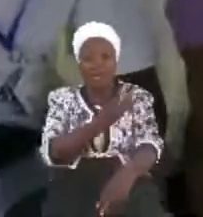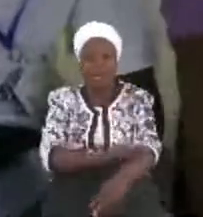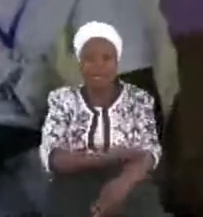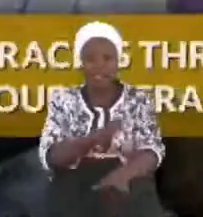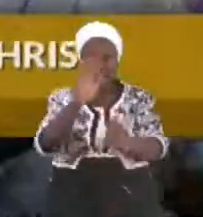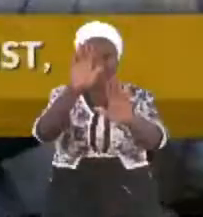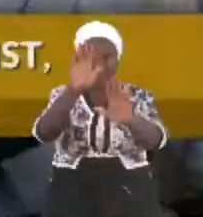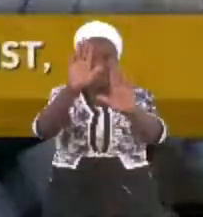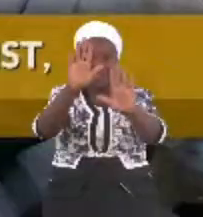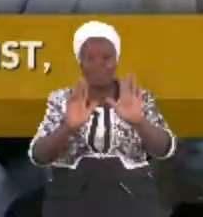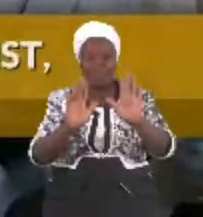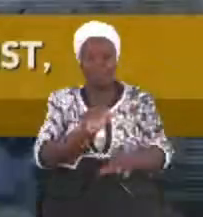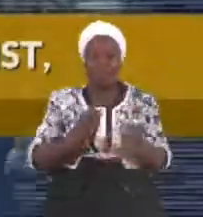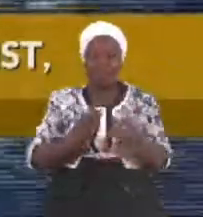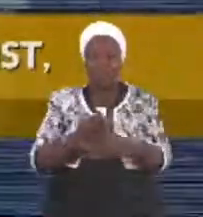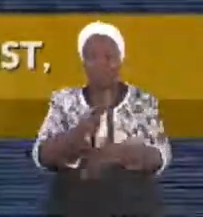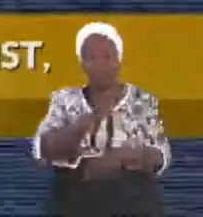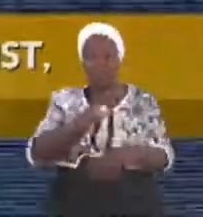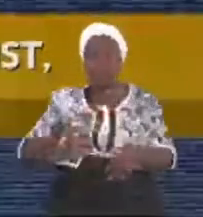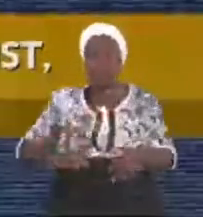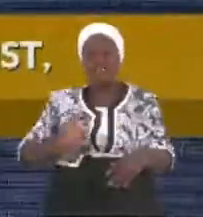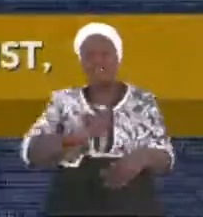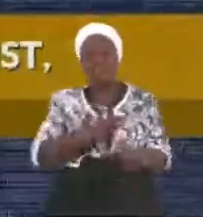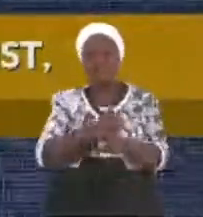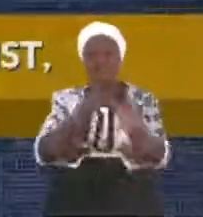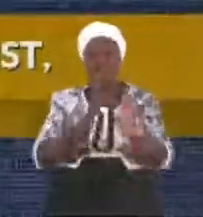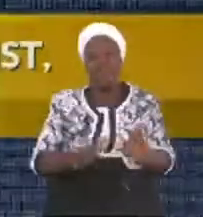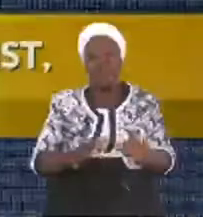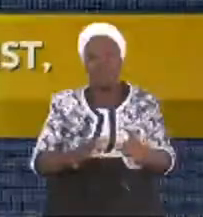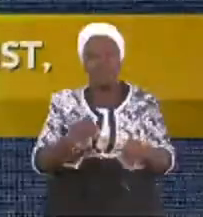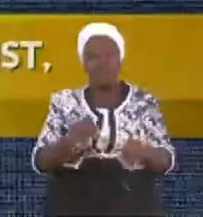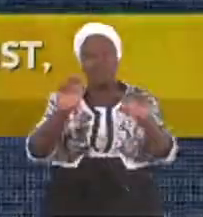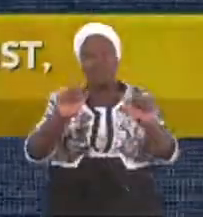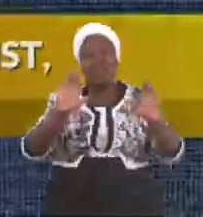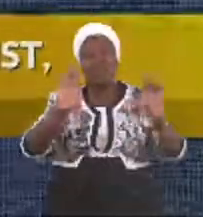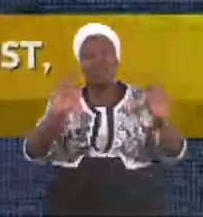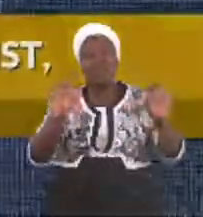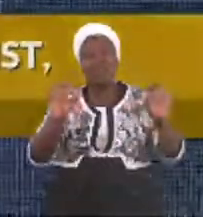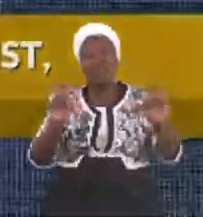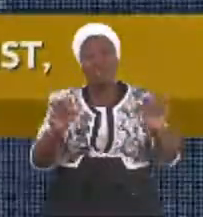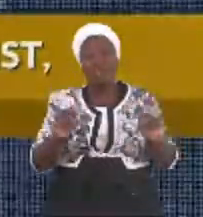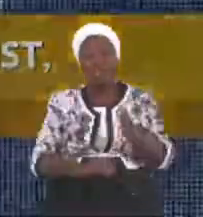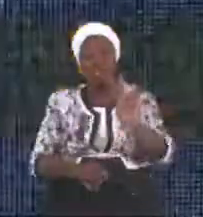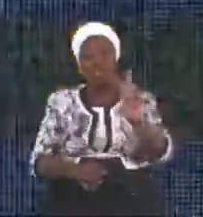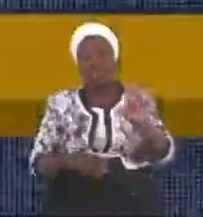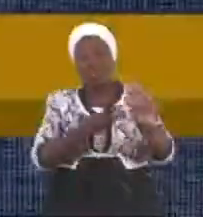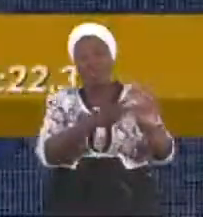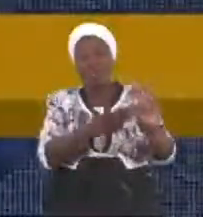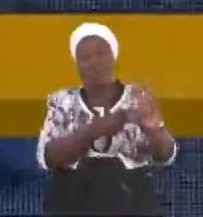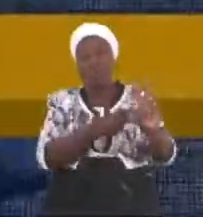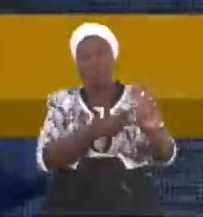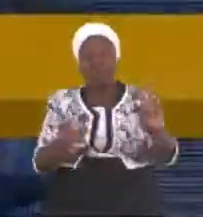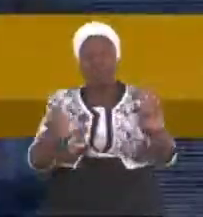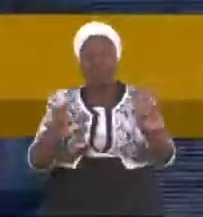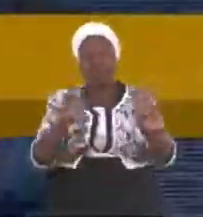Les miracles puissants par Christ notre libérateur. Actes des apôtres, chapitre 2. Lisons à partir du